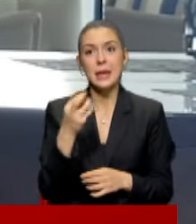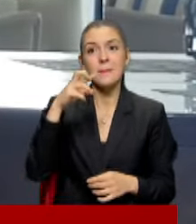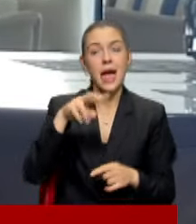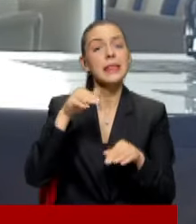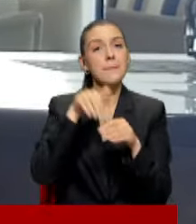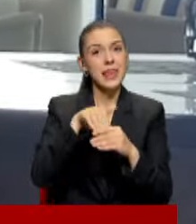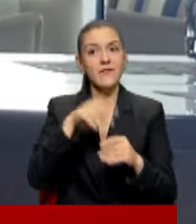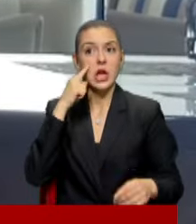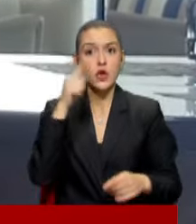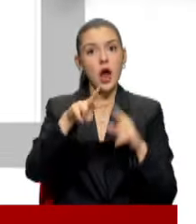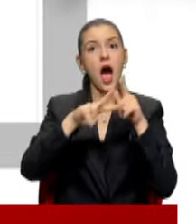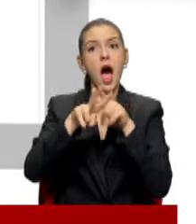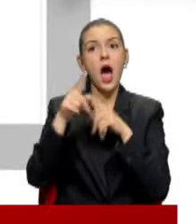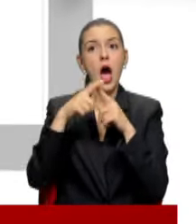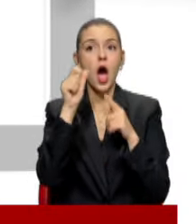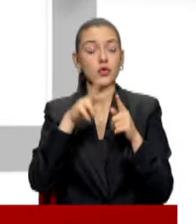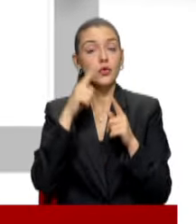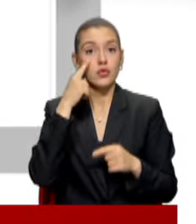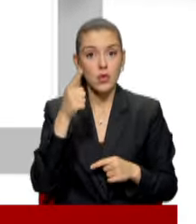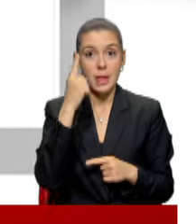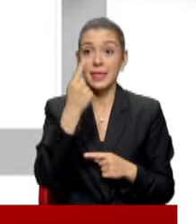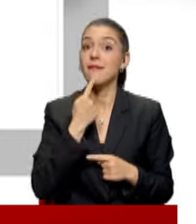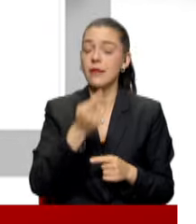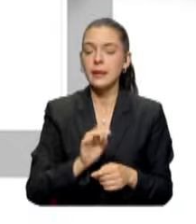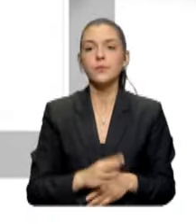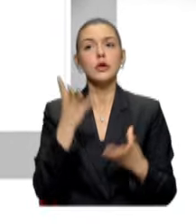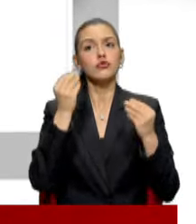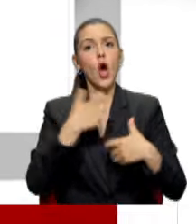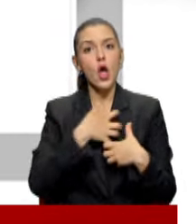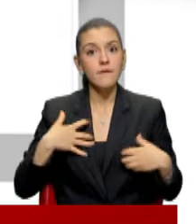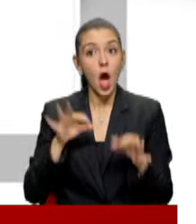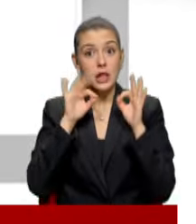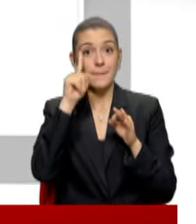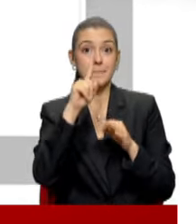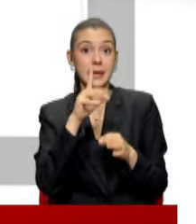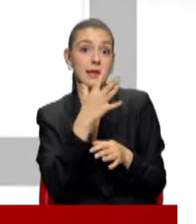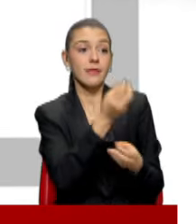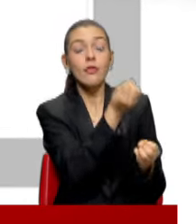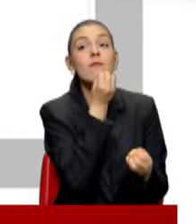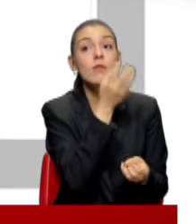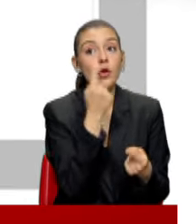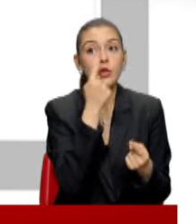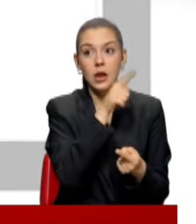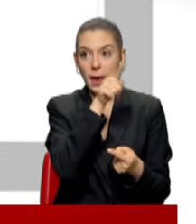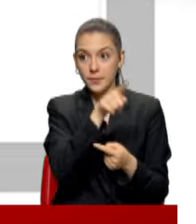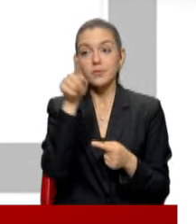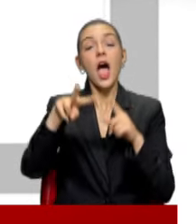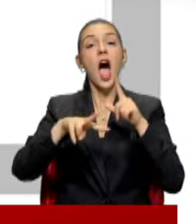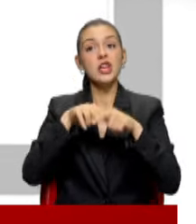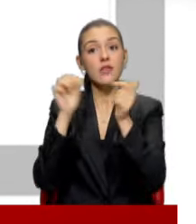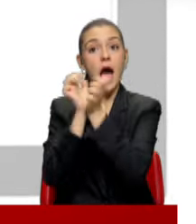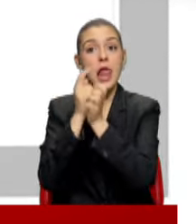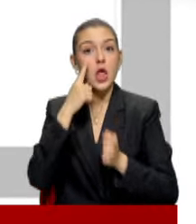da bir başka iddiayı dile getirdi çok güvenilir ve önemli bir kaynağım talep üzerine Akşener ailesinden biri büyükelçi olacak